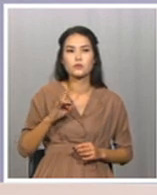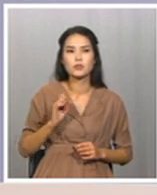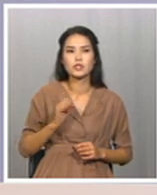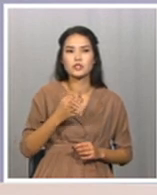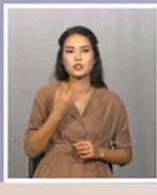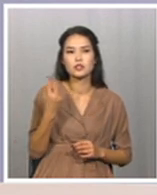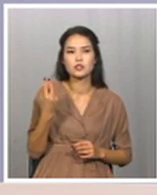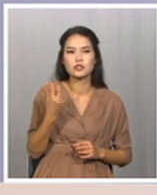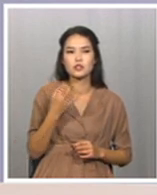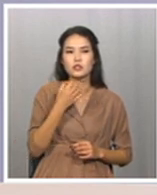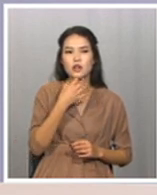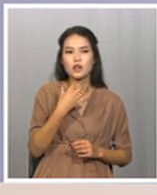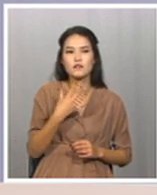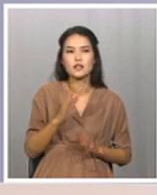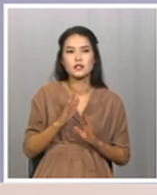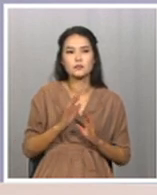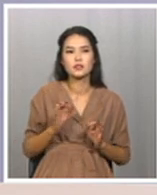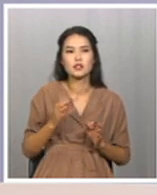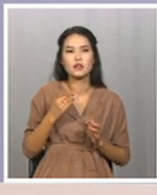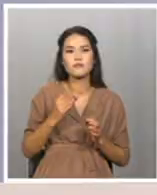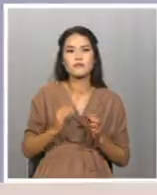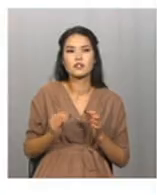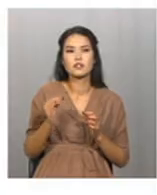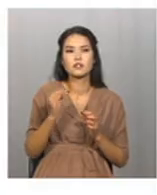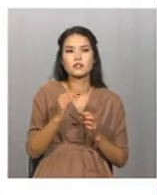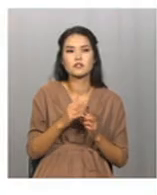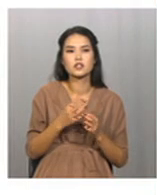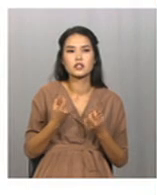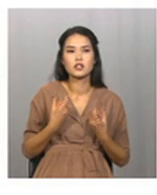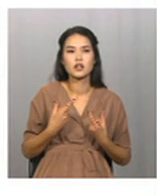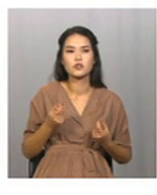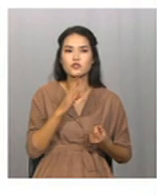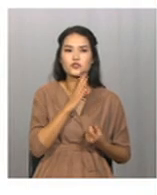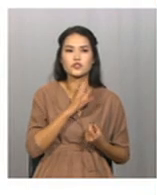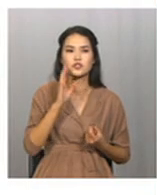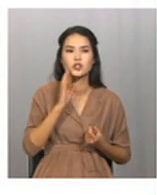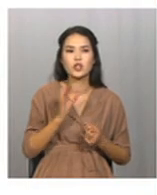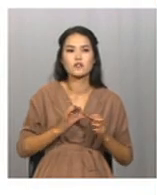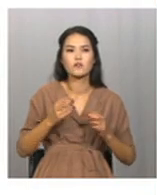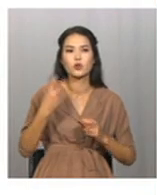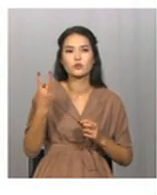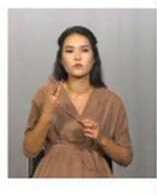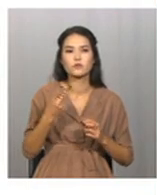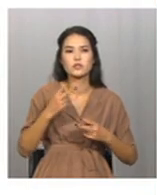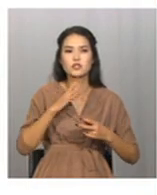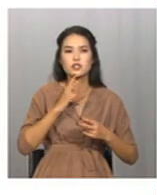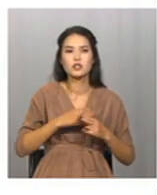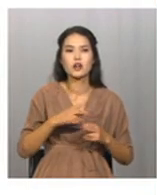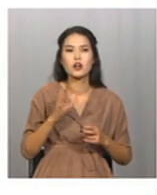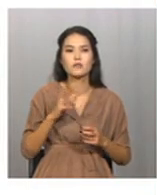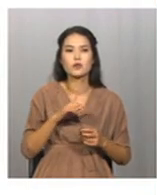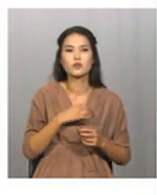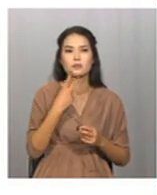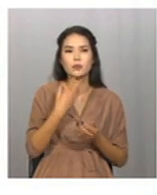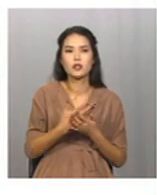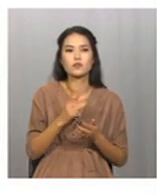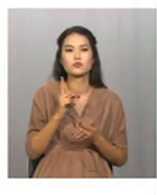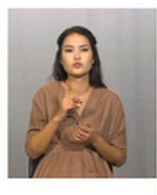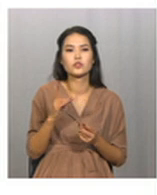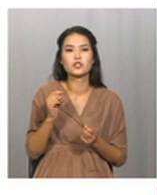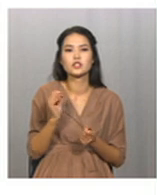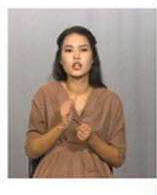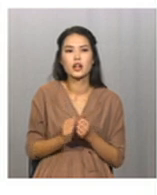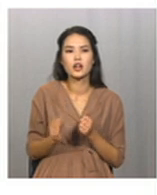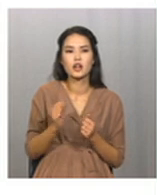Куприну нравились именно величественные, грациозные женщины. Сравнивая двух сестер, автор хотел показать,